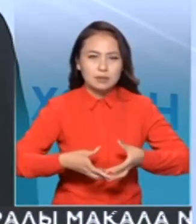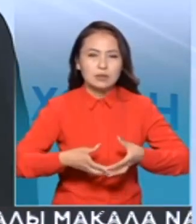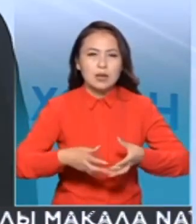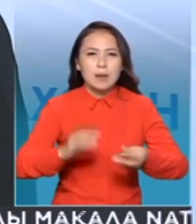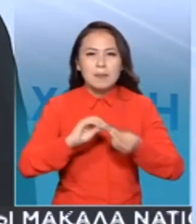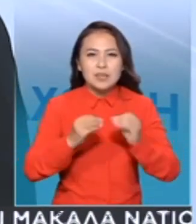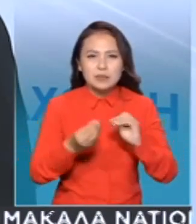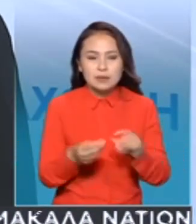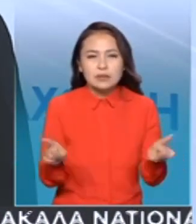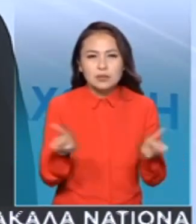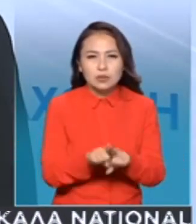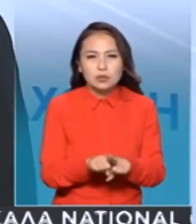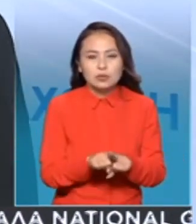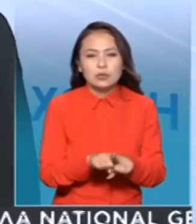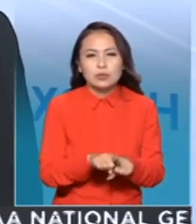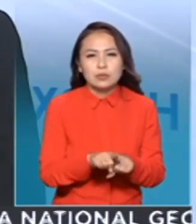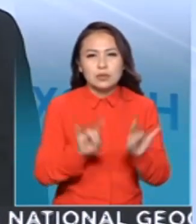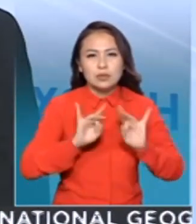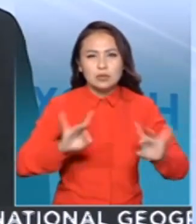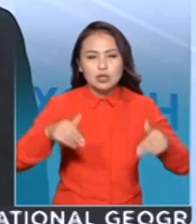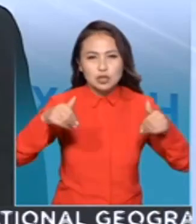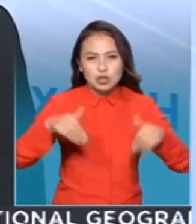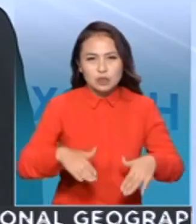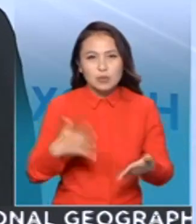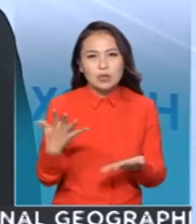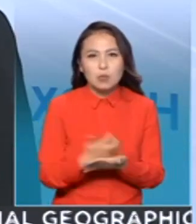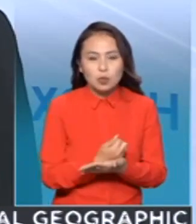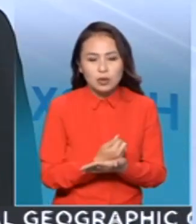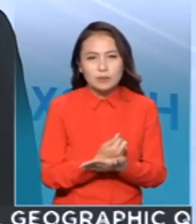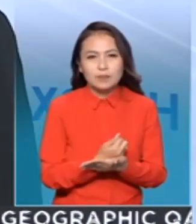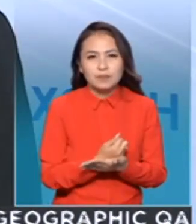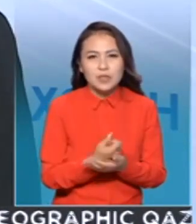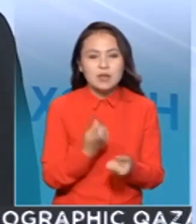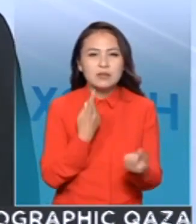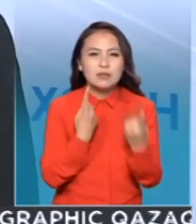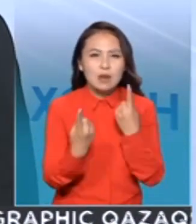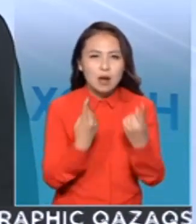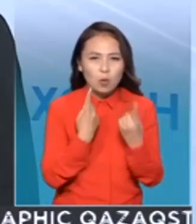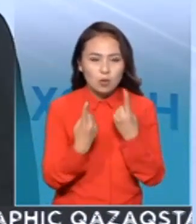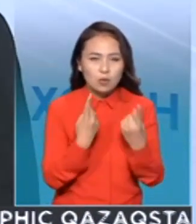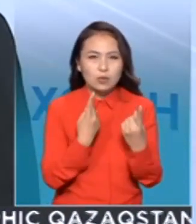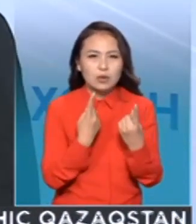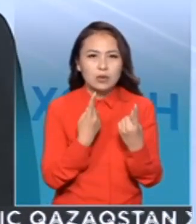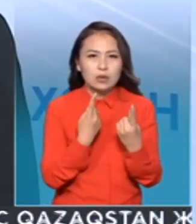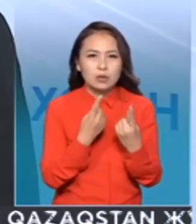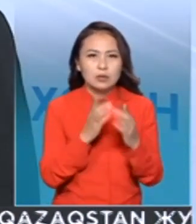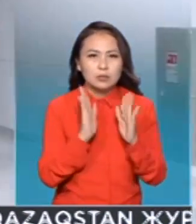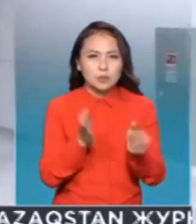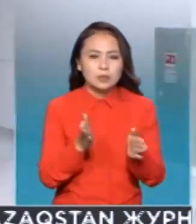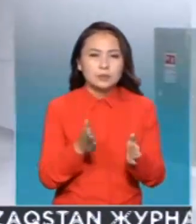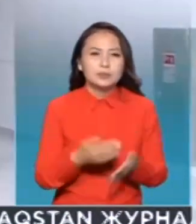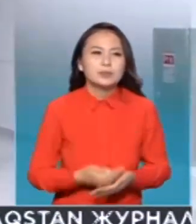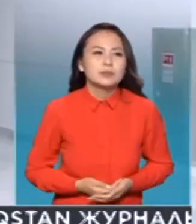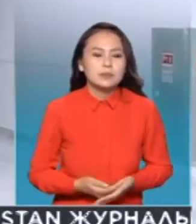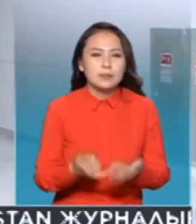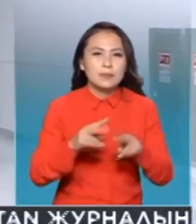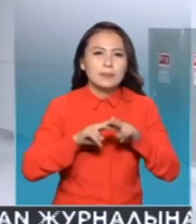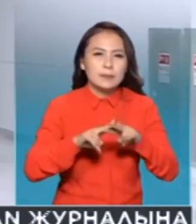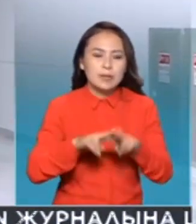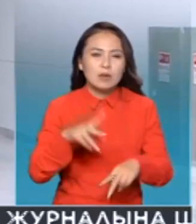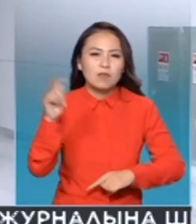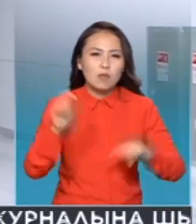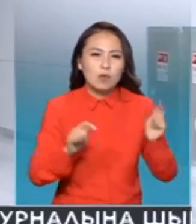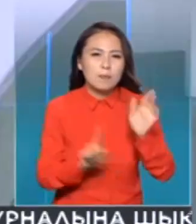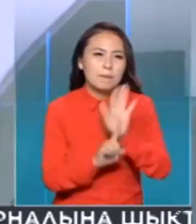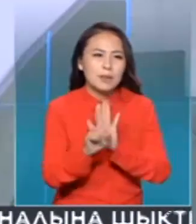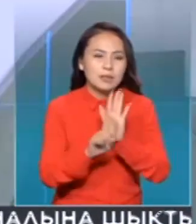халықаралық мәселелерде сол жерде көтеріліп, соның шешімін табуға диалог, яғни платформа болып табылады. Астанада өтетін